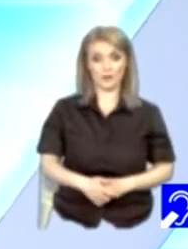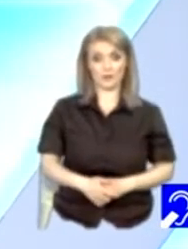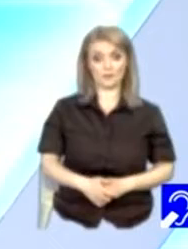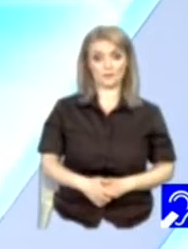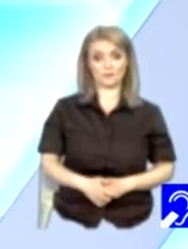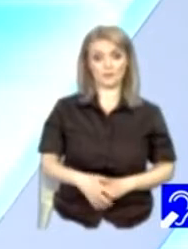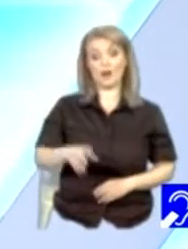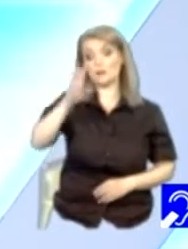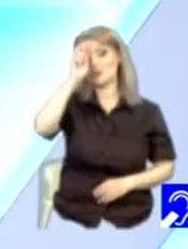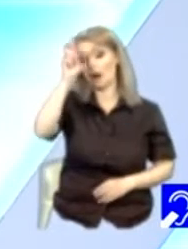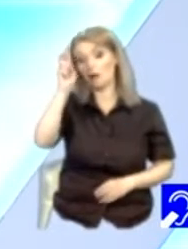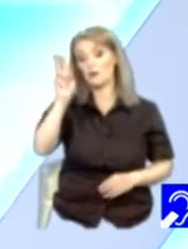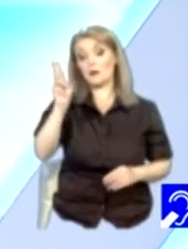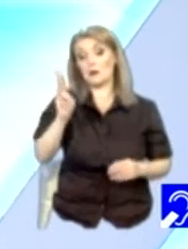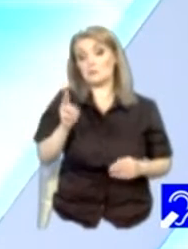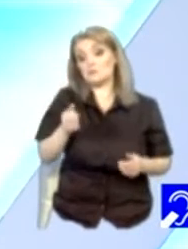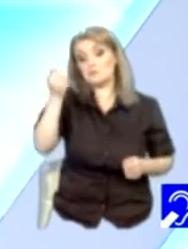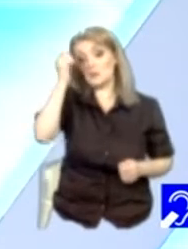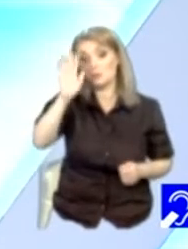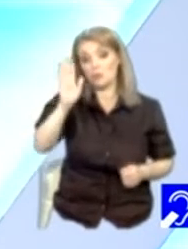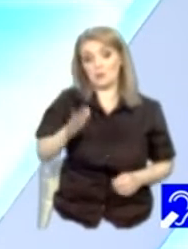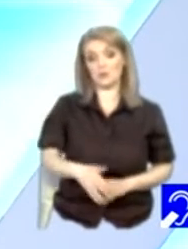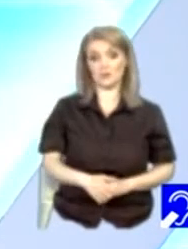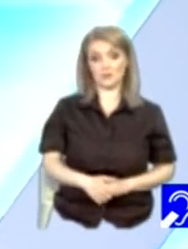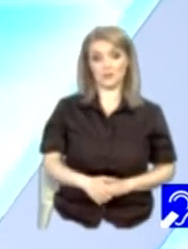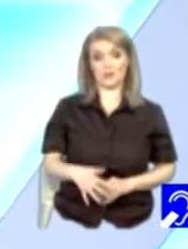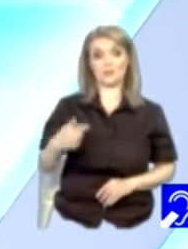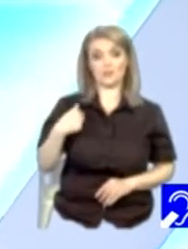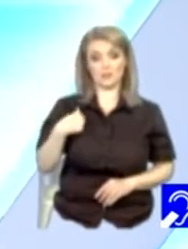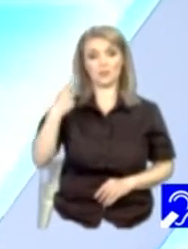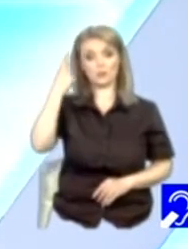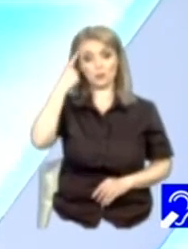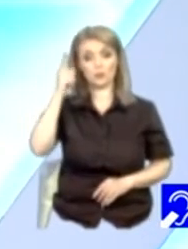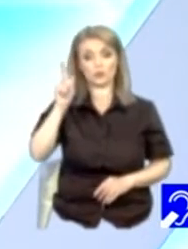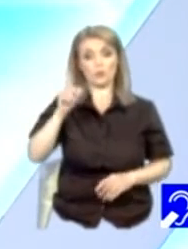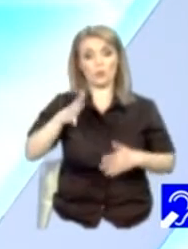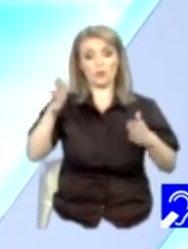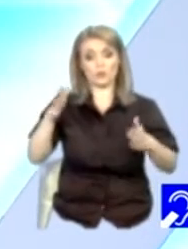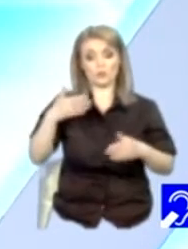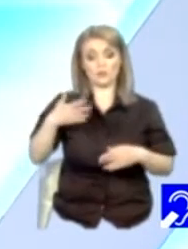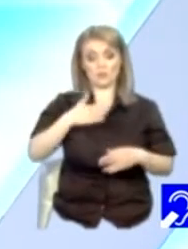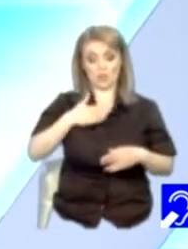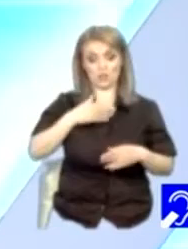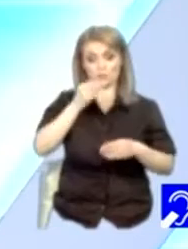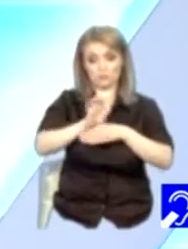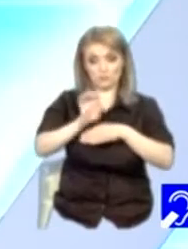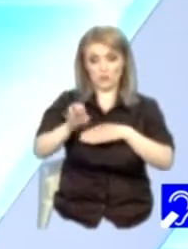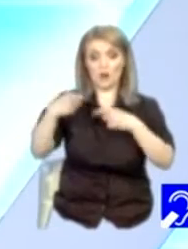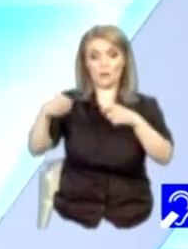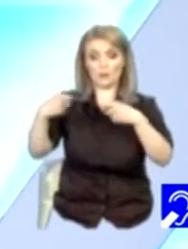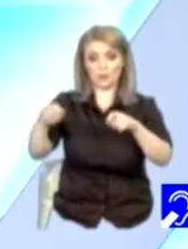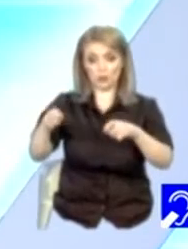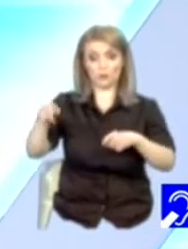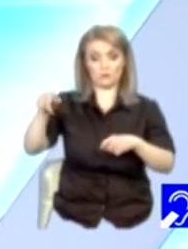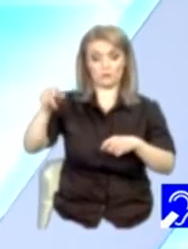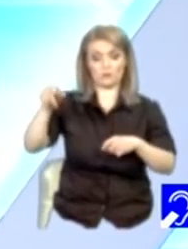Țara nu mi-o amintesc exact, dar cred că una din ponderile cele mai mari este îi revine României. Nu știu dacă e